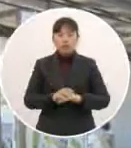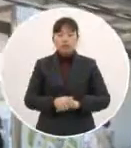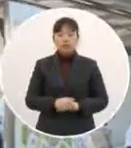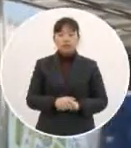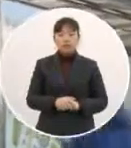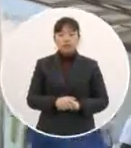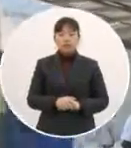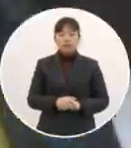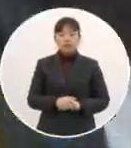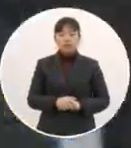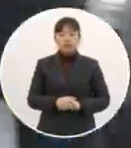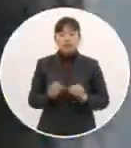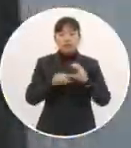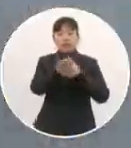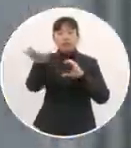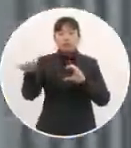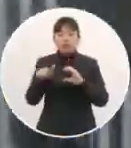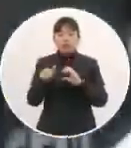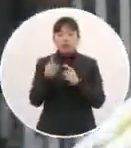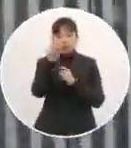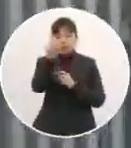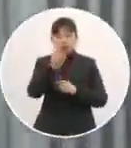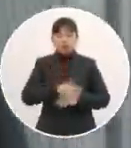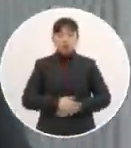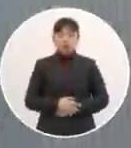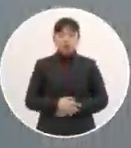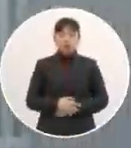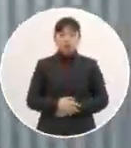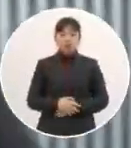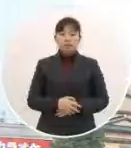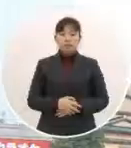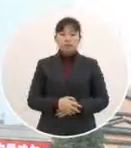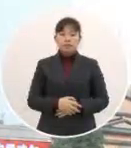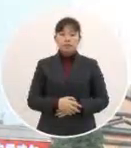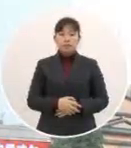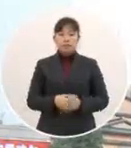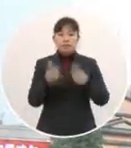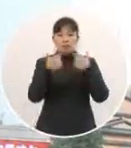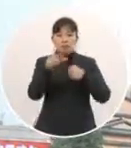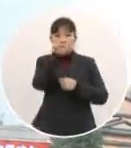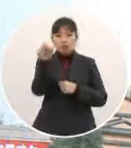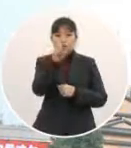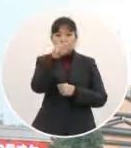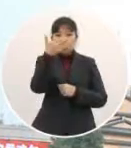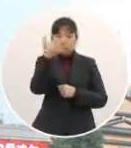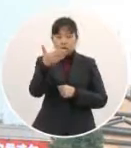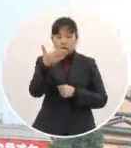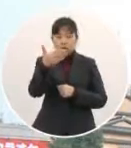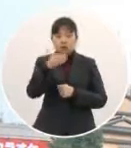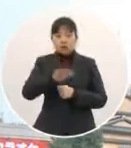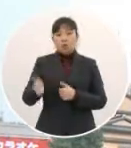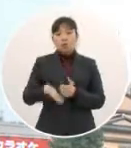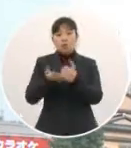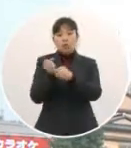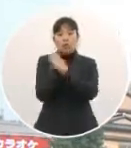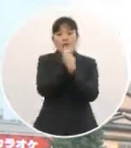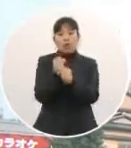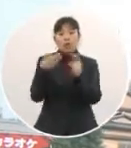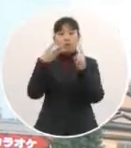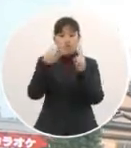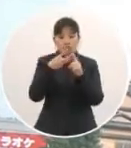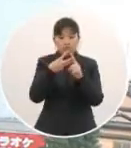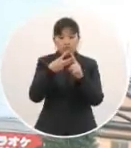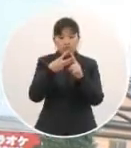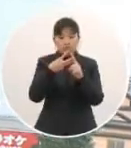だ。このキャンペーンもその一環だよ。毎月19日は子育て応援の